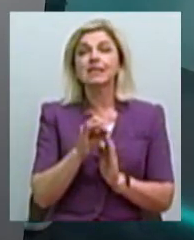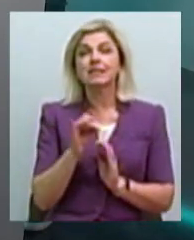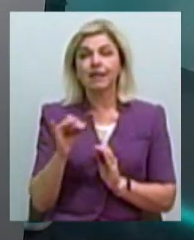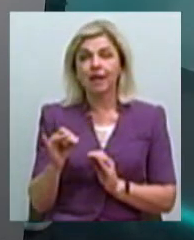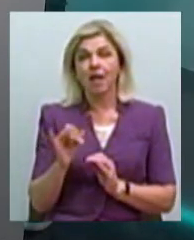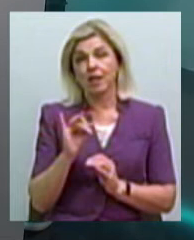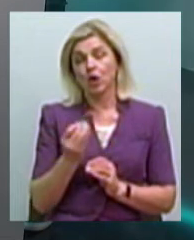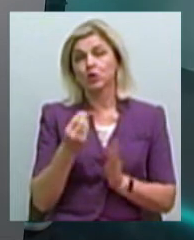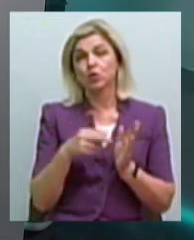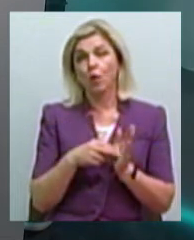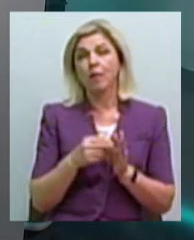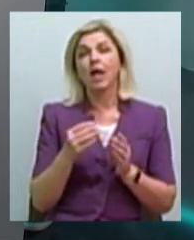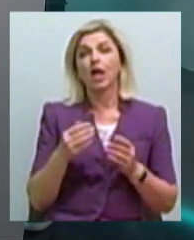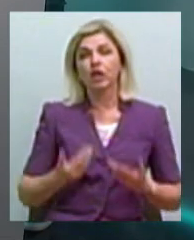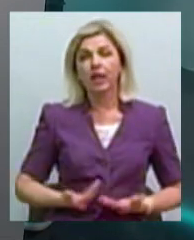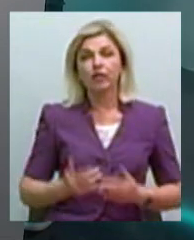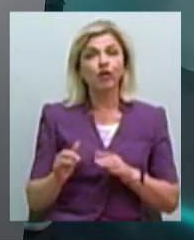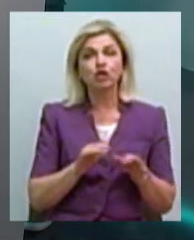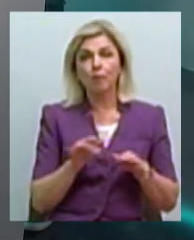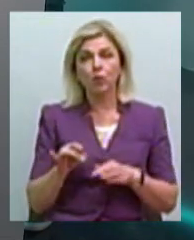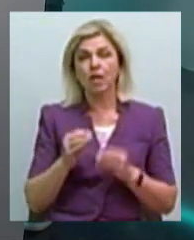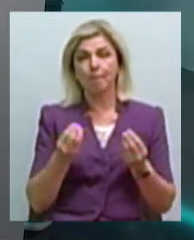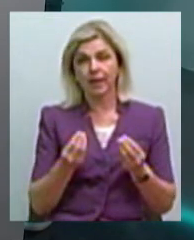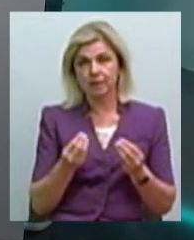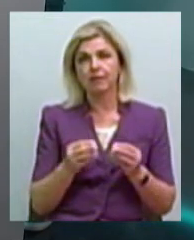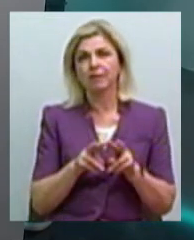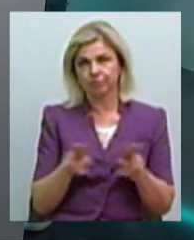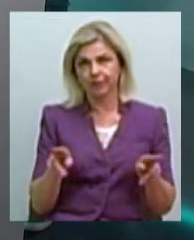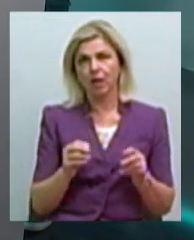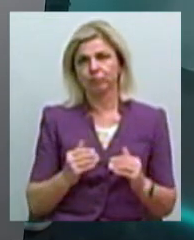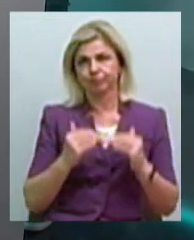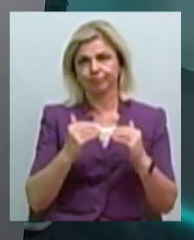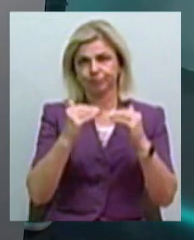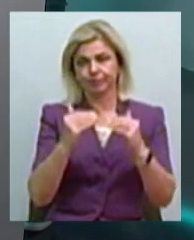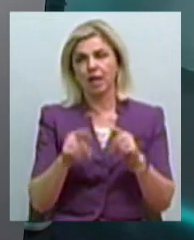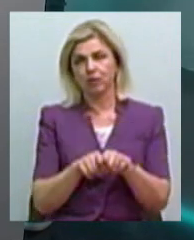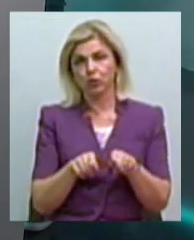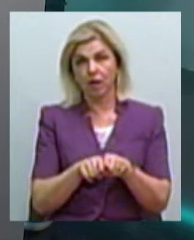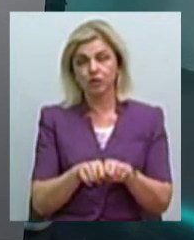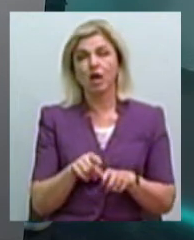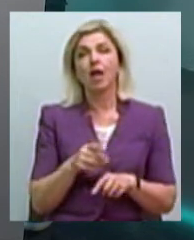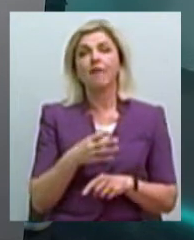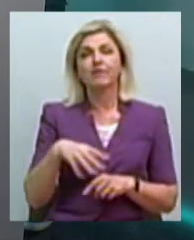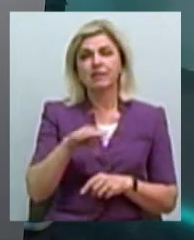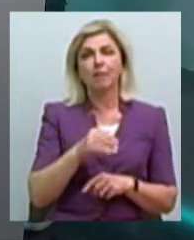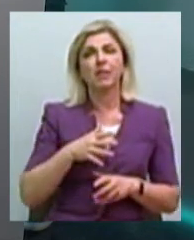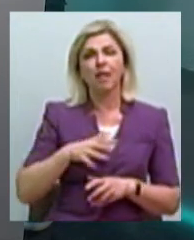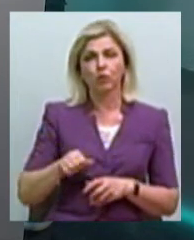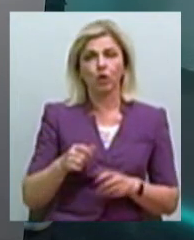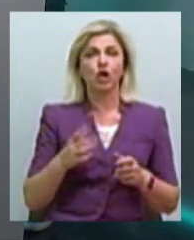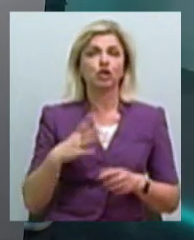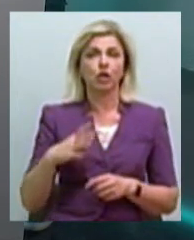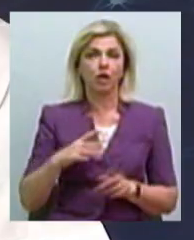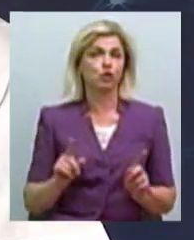соответственно, стоимость недвижимости, бизнеса, чего бы то ни было, пропорционально растет аналогично точно так же. Ну и как бы всем надоело просто ждать